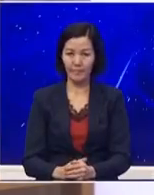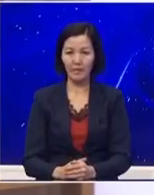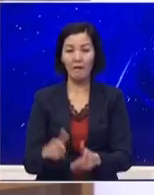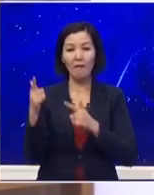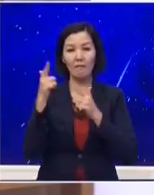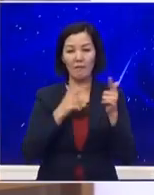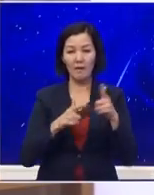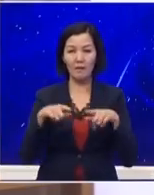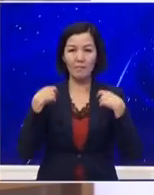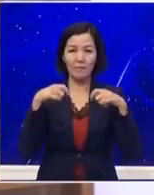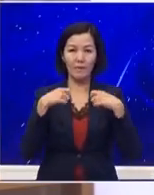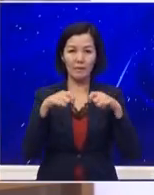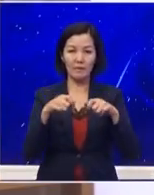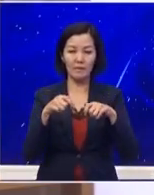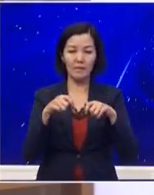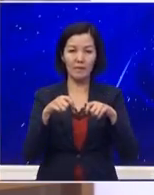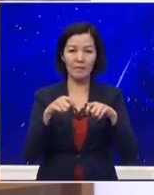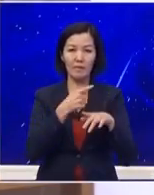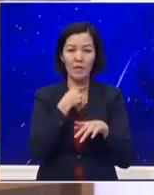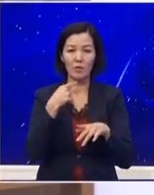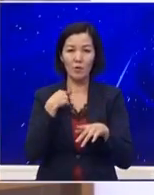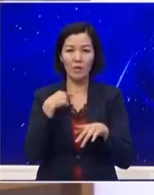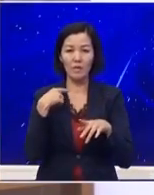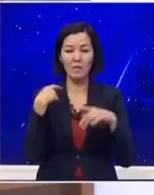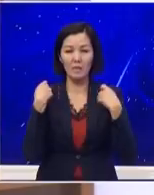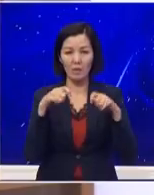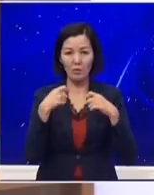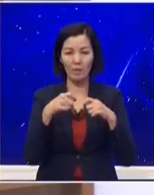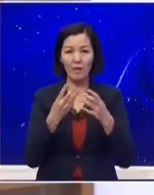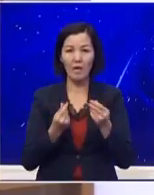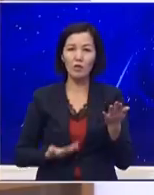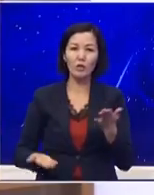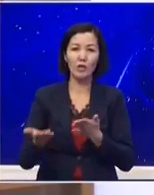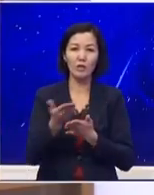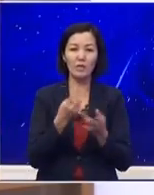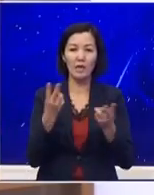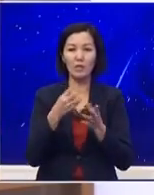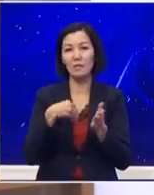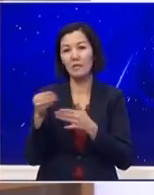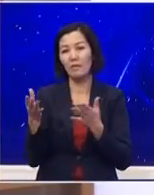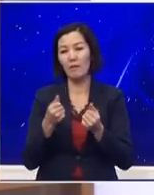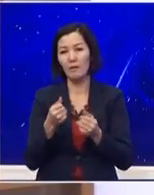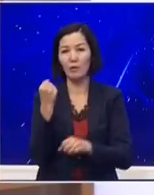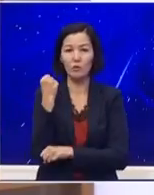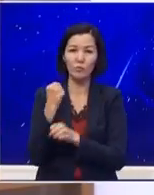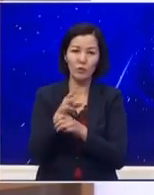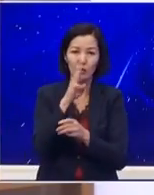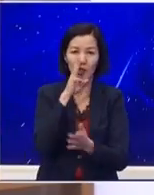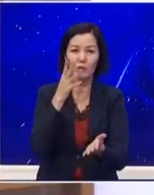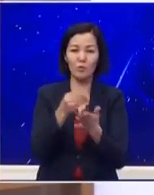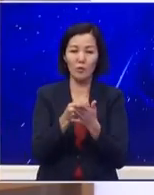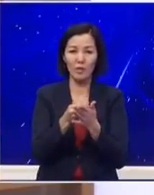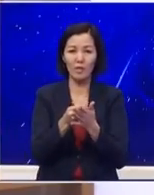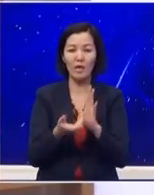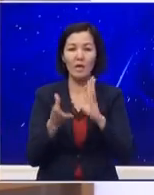Дайын өнімдердің барлығын нарыққа шығарамыз, Талдықорғанда саудалаймыз, түскен қаражатқа қажетті заттар алынады, жұмысшылар жалақысы төленеді. Жалпы